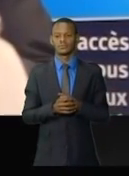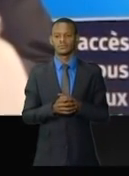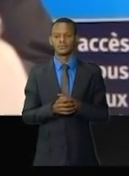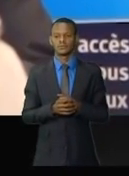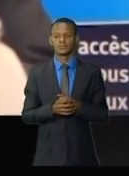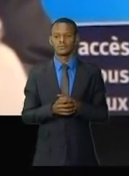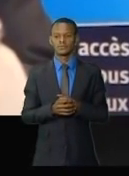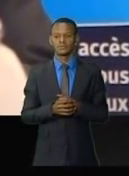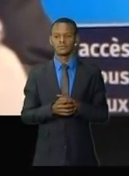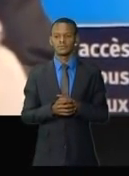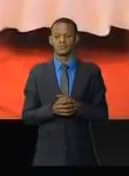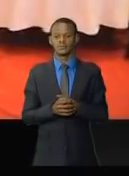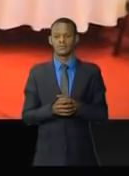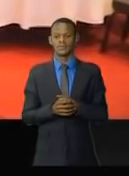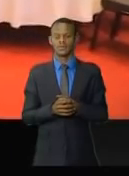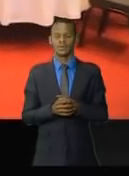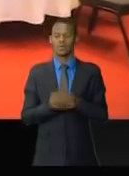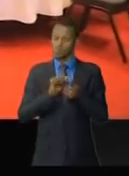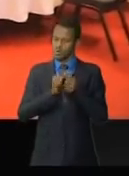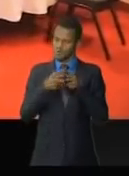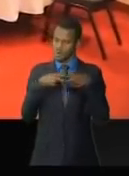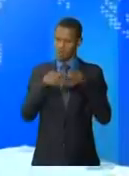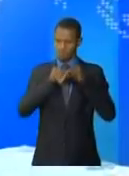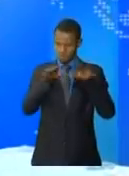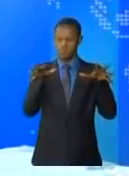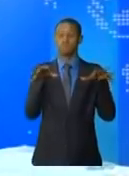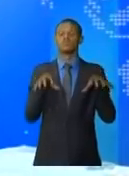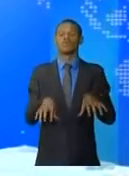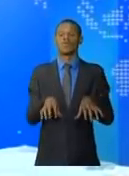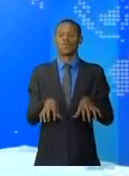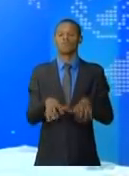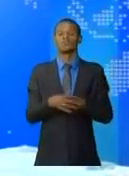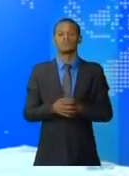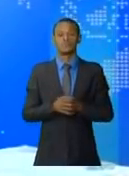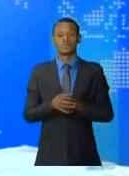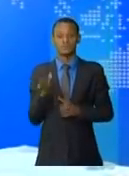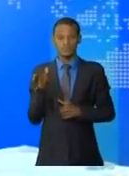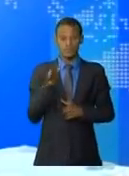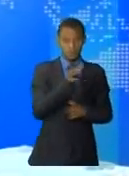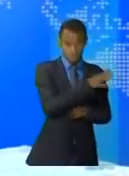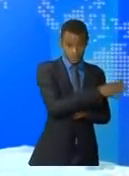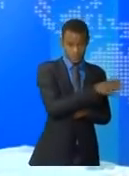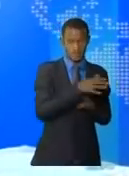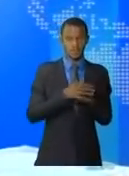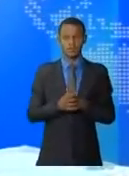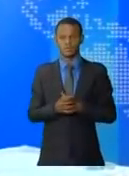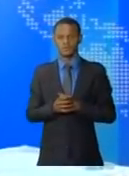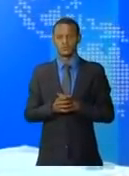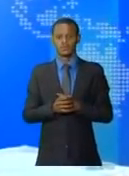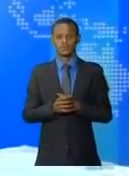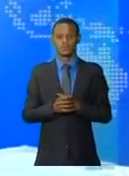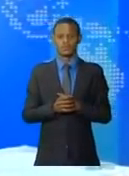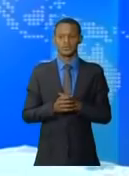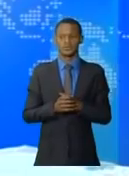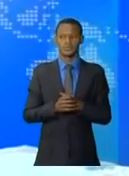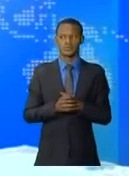2030, une assurance ferme du gouvernement congolais. Pendant ce temps, l'ITIRDC se réorganise dans